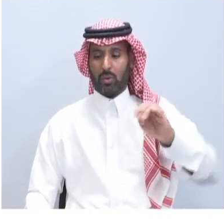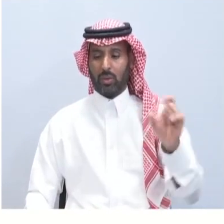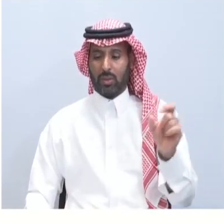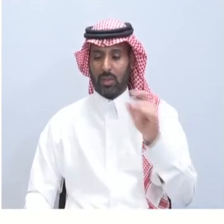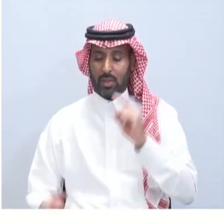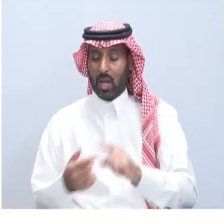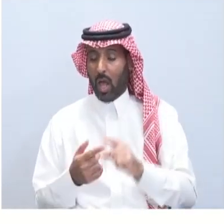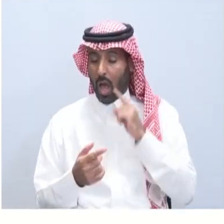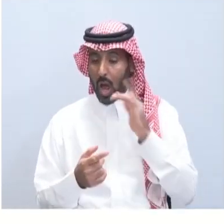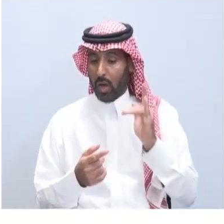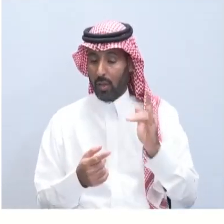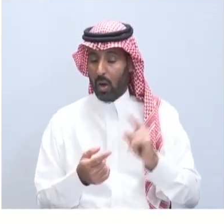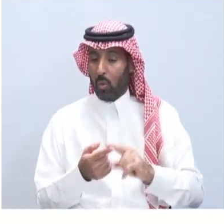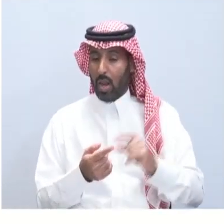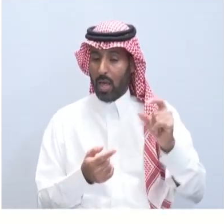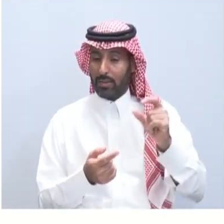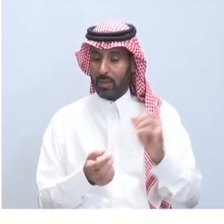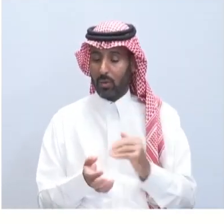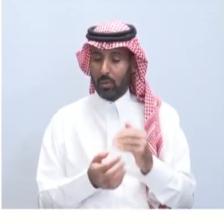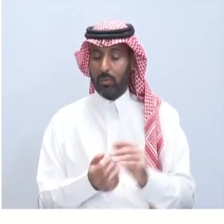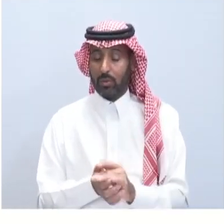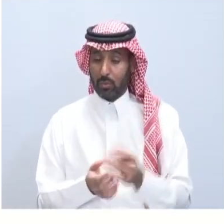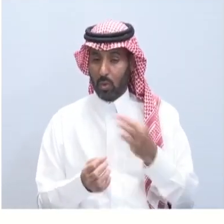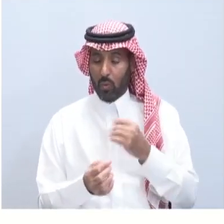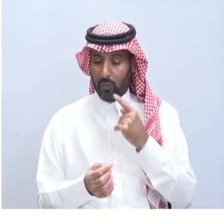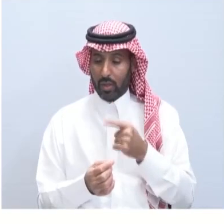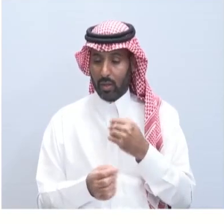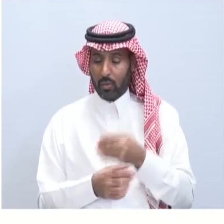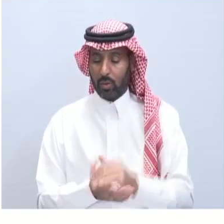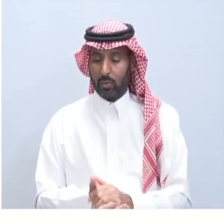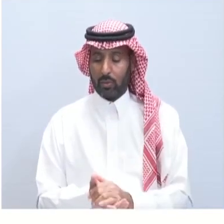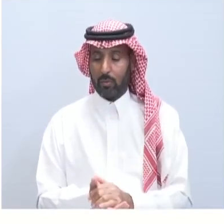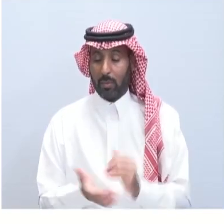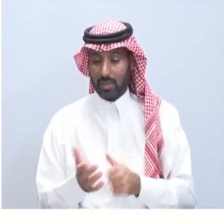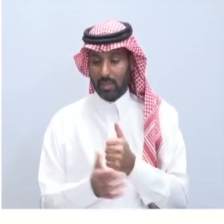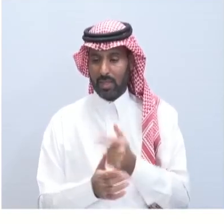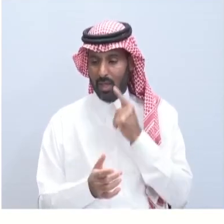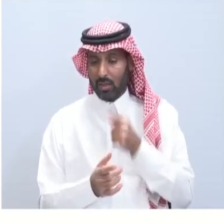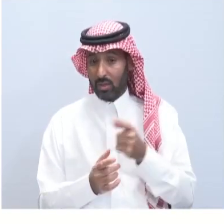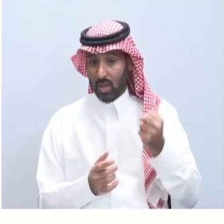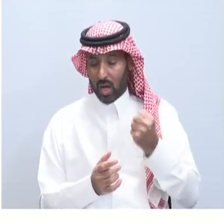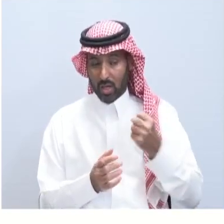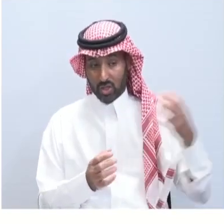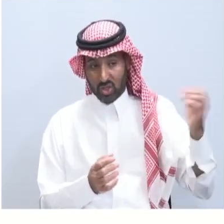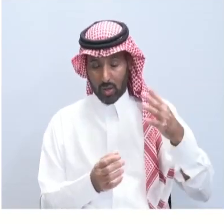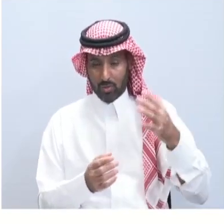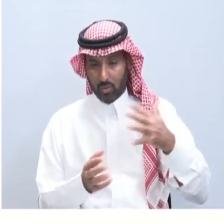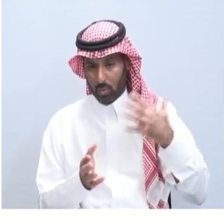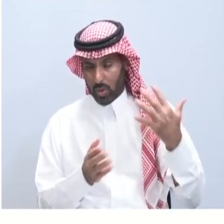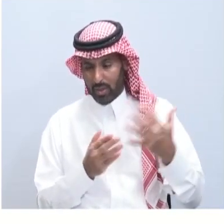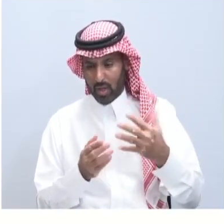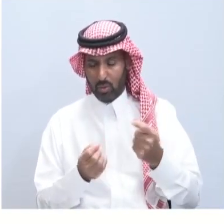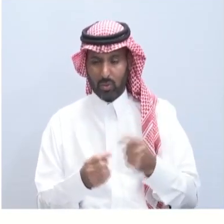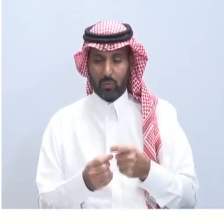والامونيا الزرقاء في طليعه الخيارات المتاحه لتوفير الوقود بعد النجاح النسبي لطاقه الشمس والرياح وتوفير